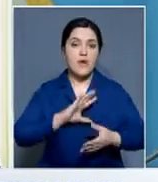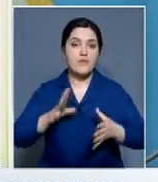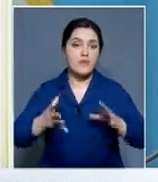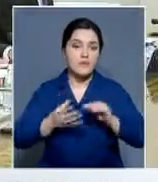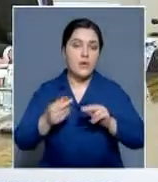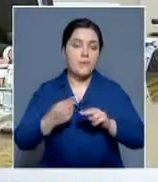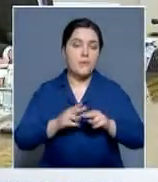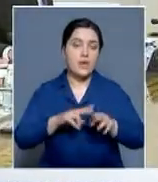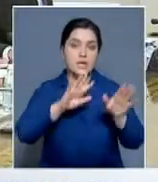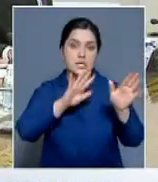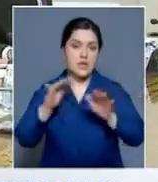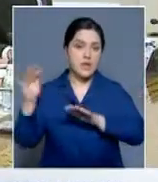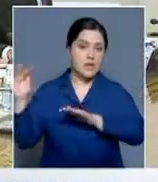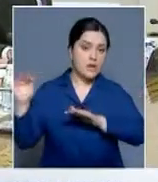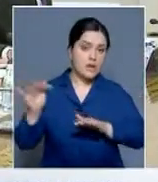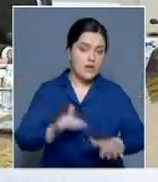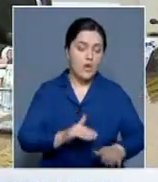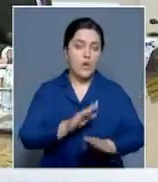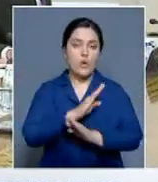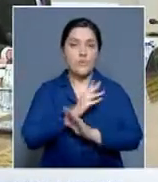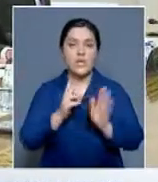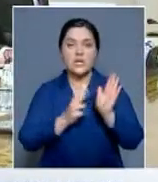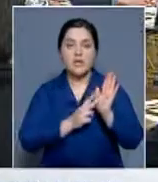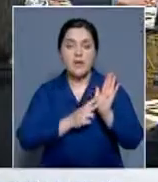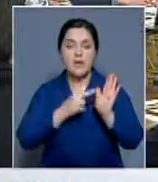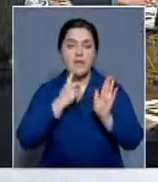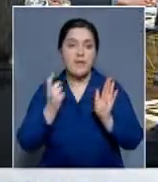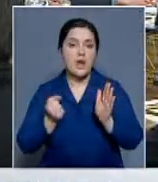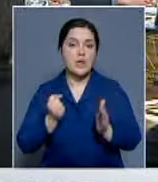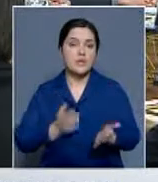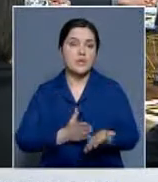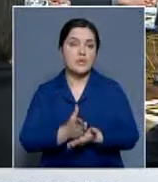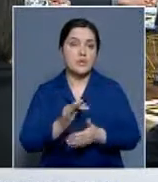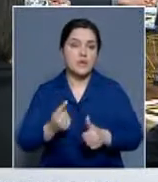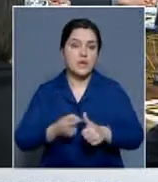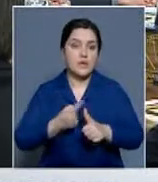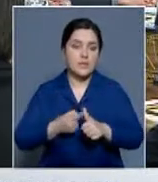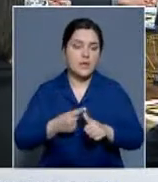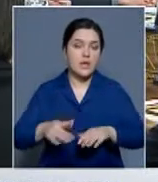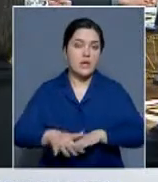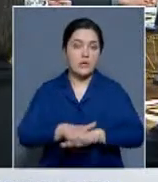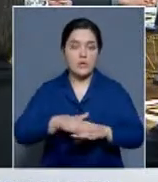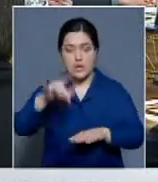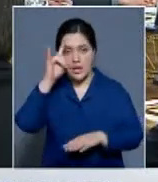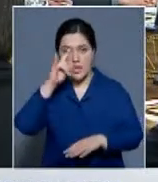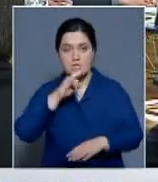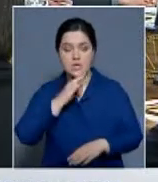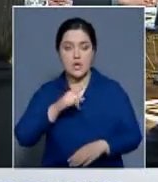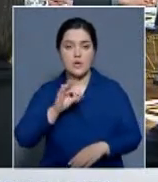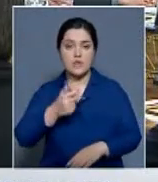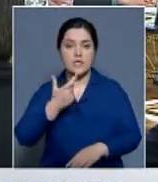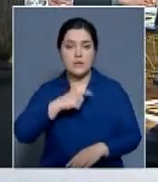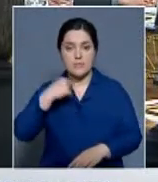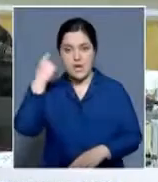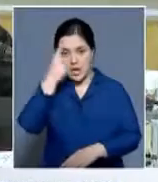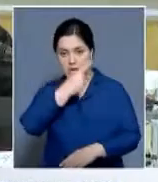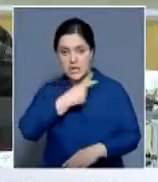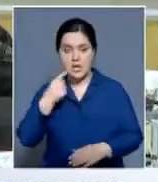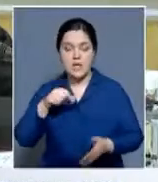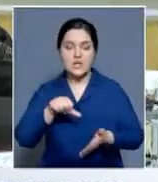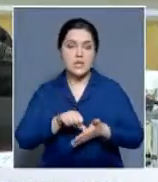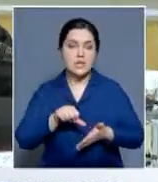лавины снежной погибло 7 военнослужащих нашей армии. От имени народа Казахстана, от себя лично, от членов